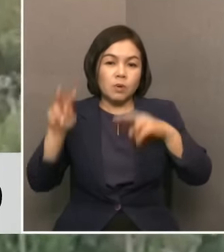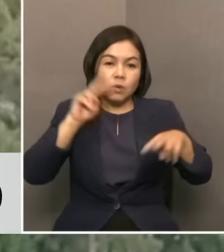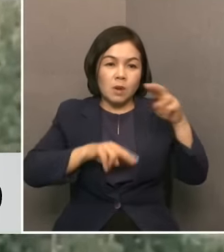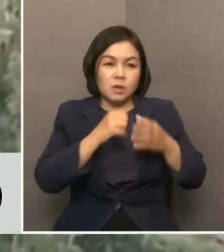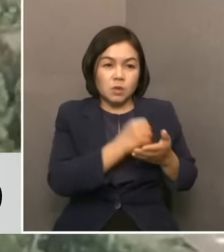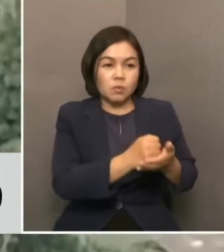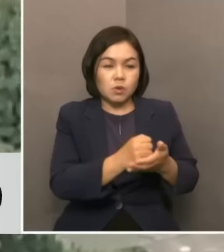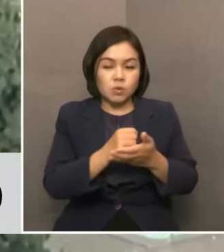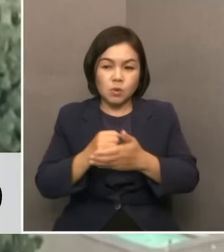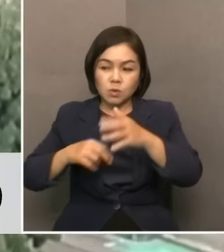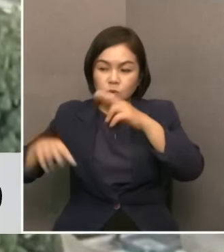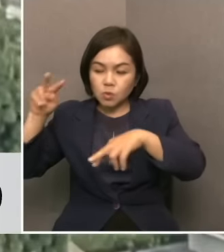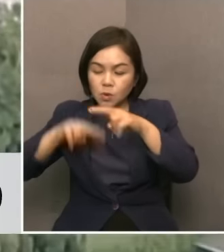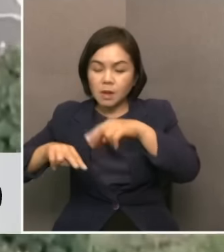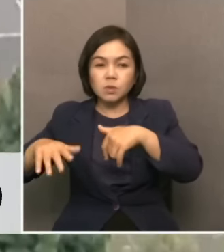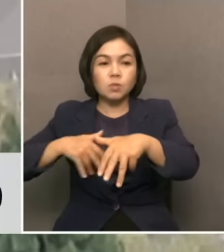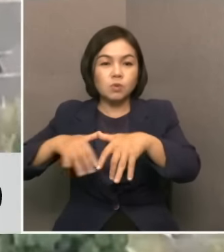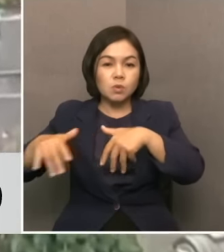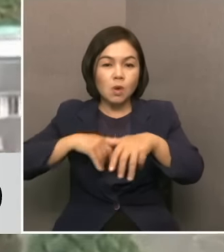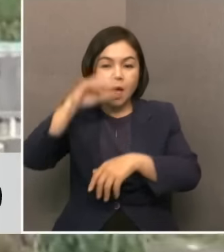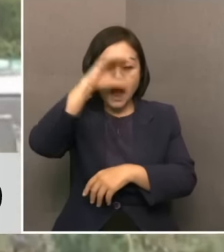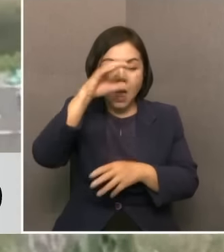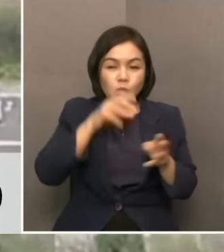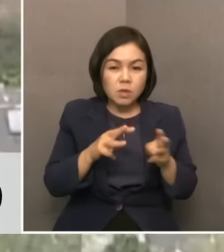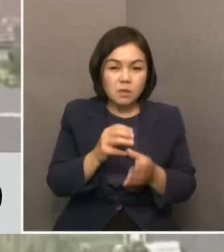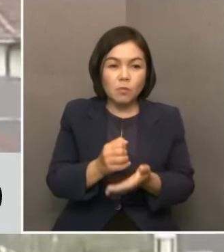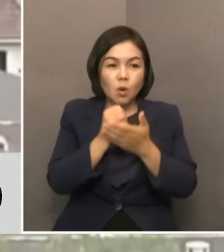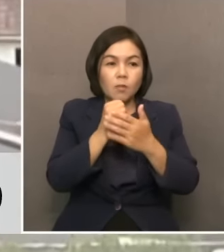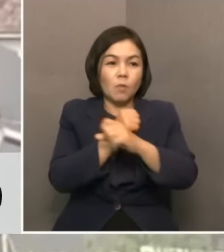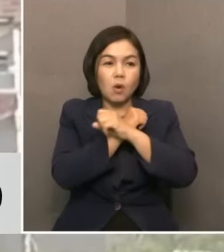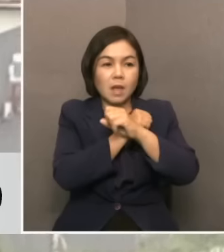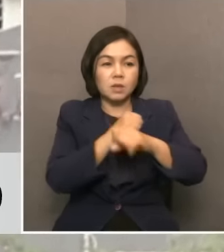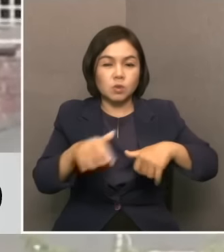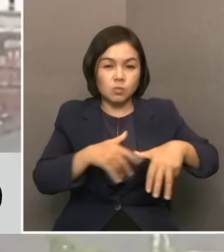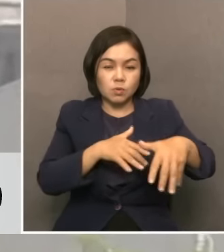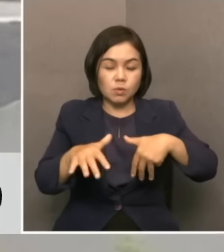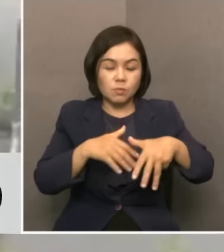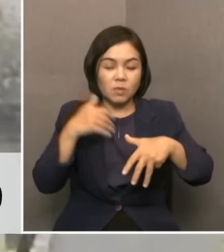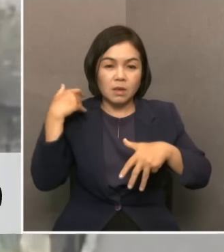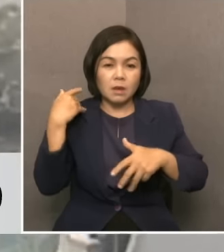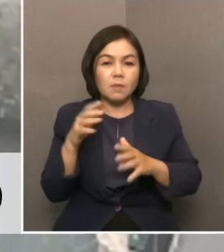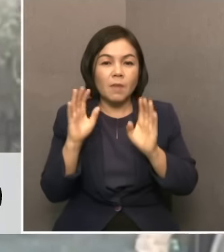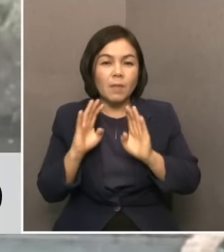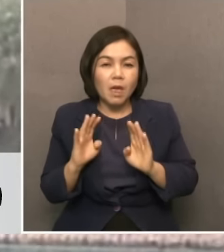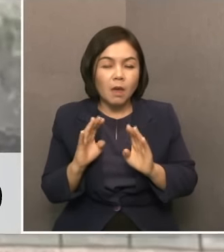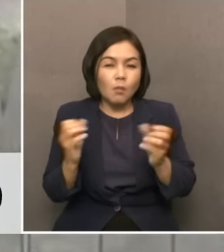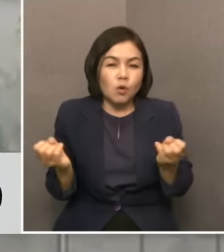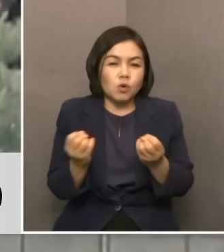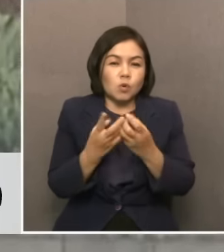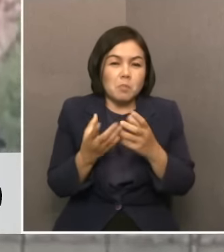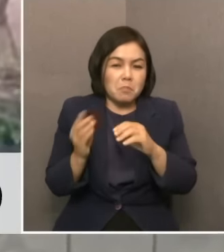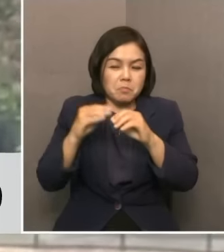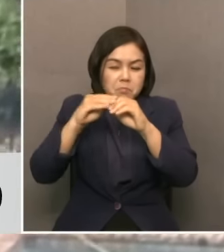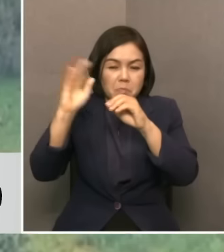ต้นค่ะทั้งเรื่องของการดูแลประชาชนและการหาทางป้องกันบ้านเรือนในนิวพอร์ตบีชนะคะไม่ให้เสียหายไปมากกว่านี้ค่ะ